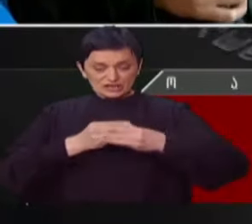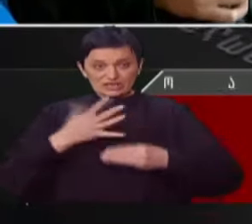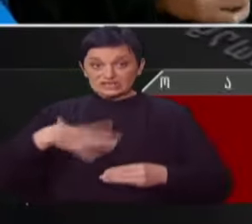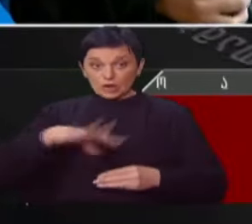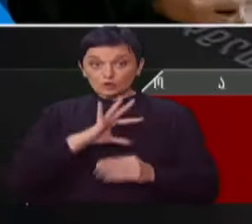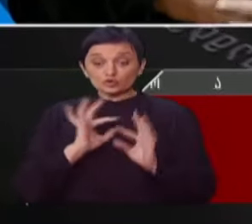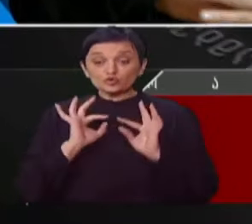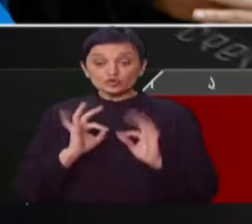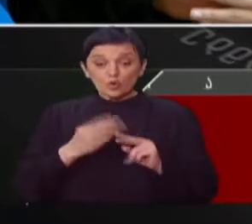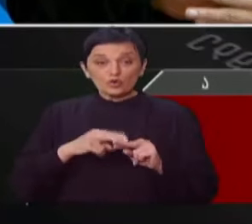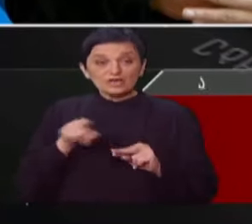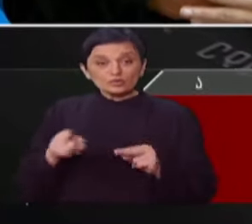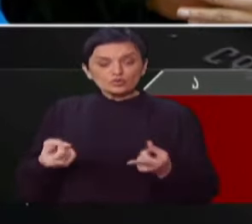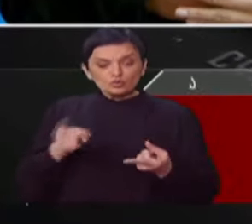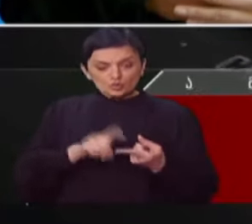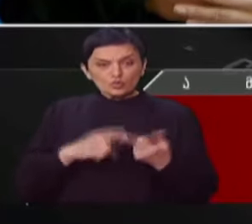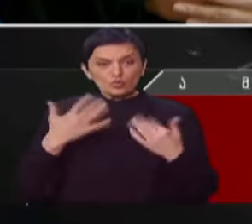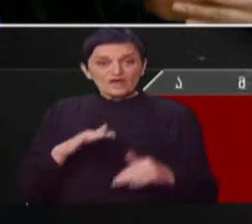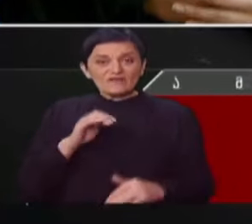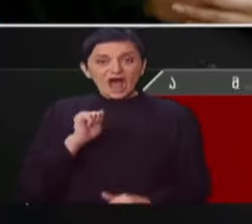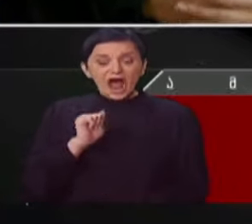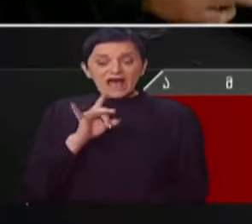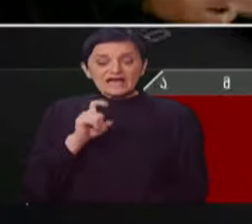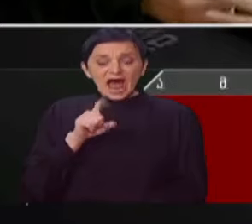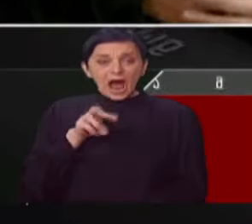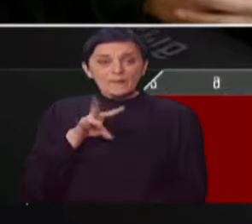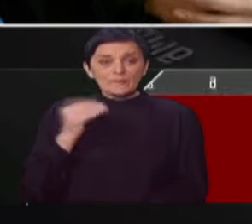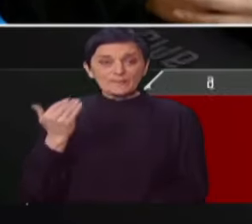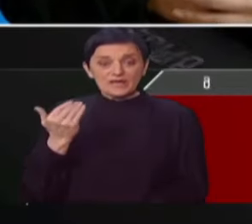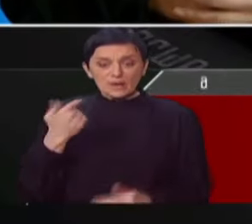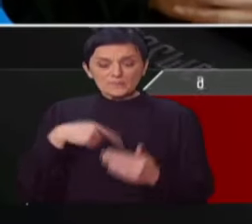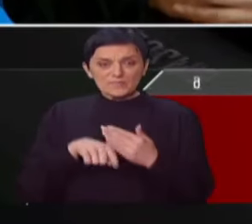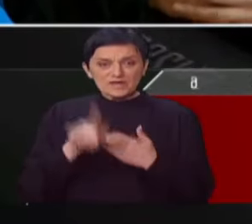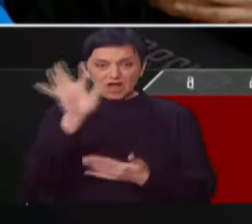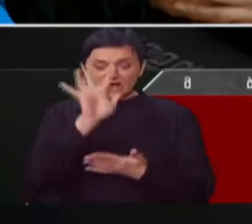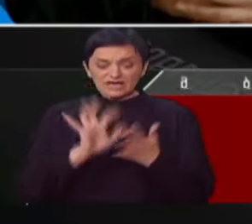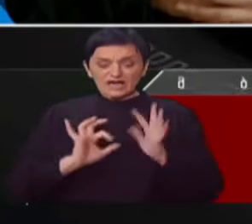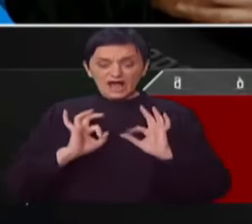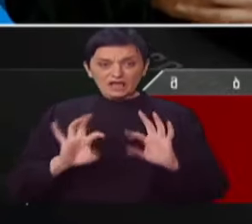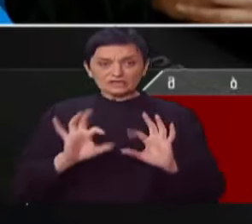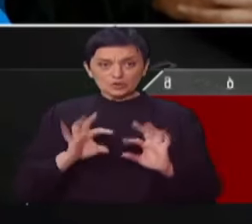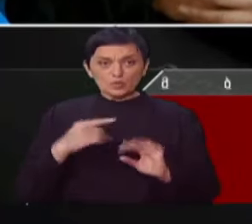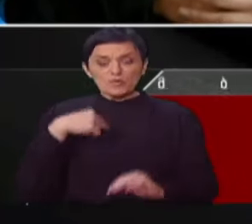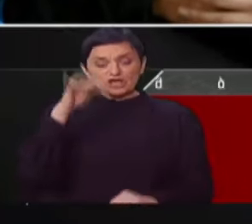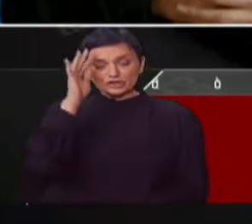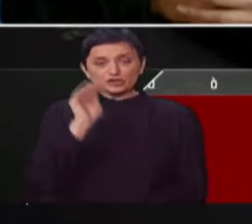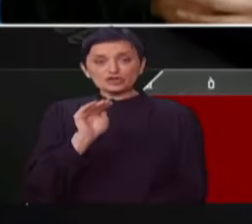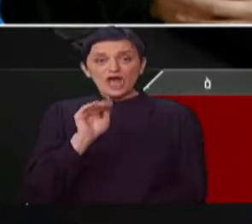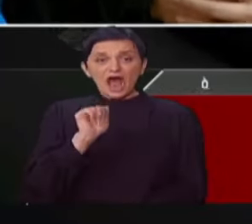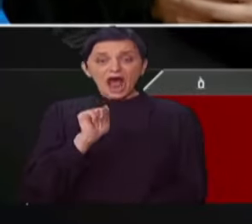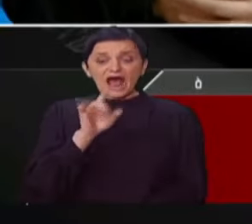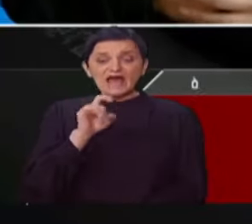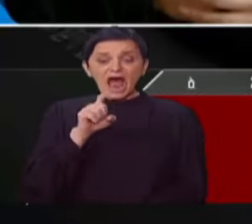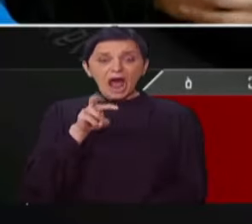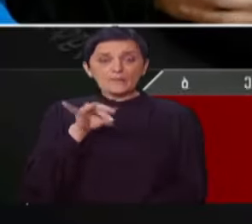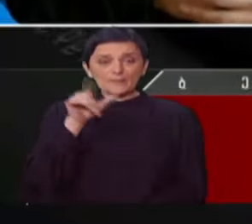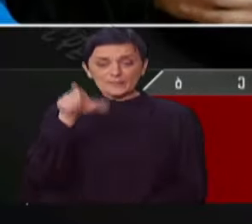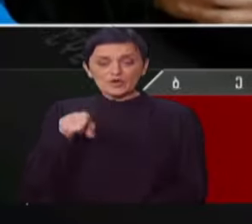და სწორედ აი ამას უკავშირდება უკვე დავით არახამიას მიერ გავრცელებული განცხადება. მე შეგახსენებთ, რომ დავით არახამია